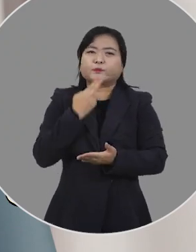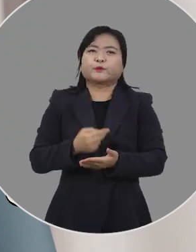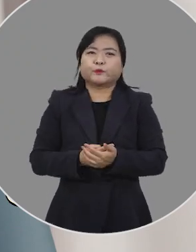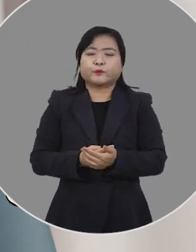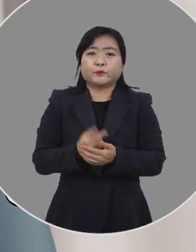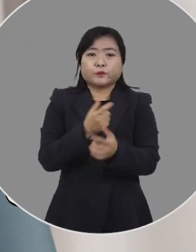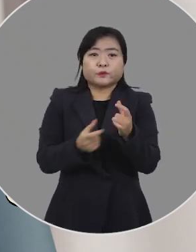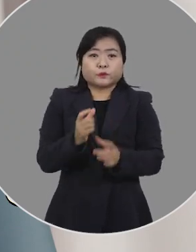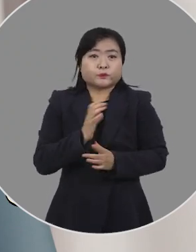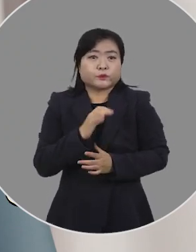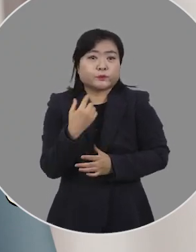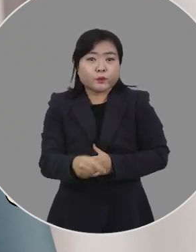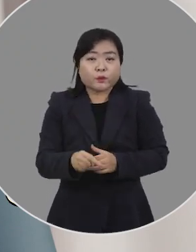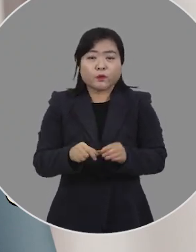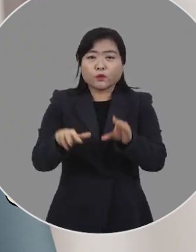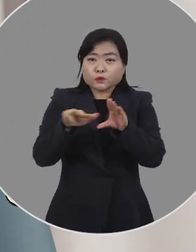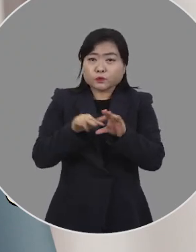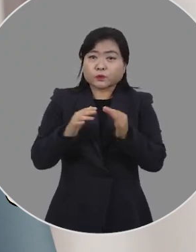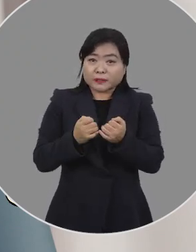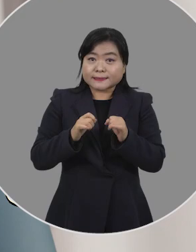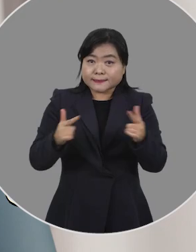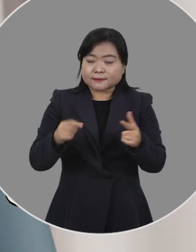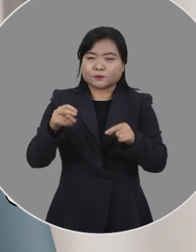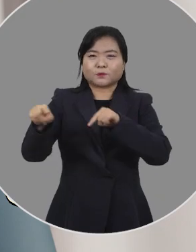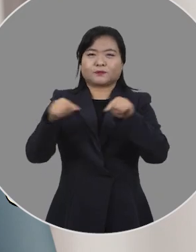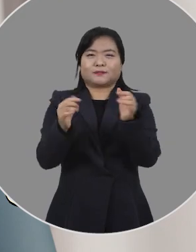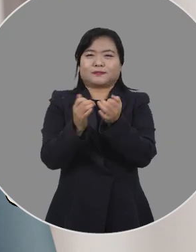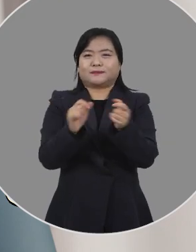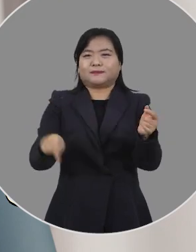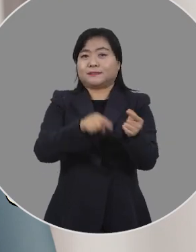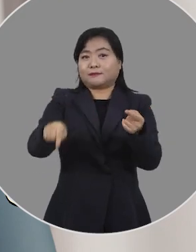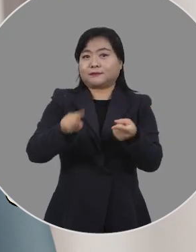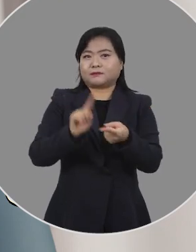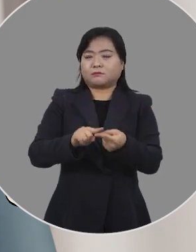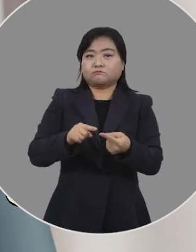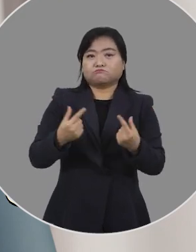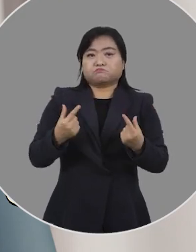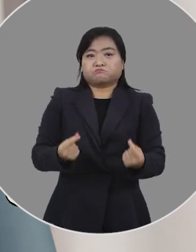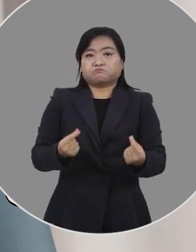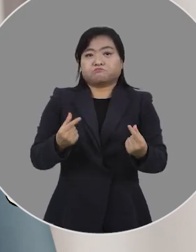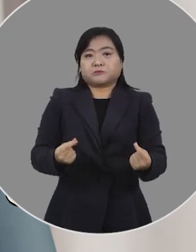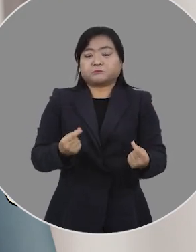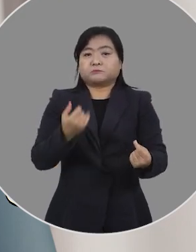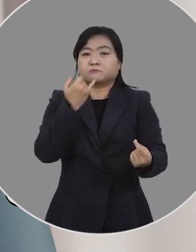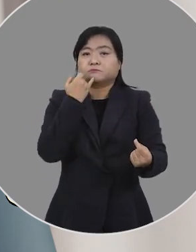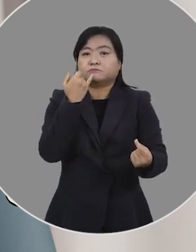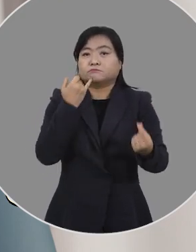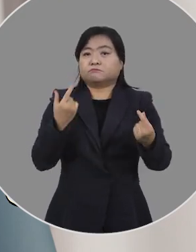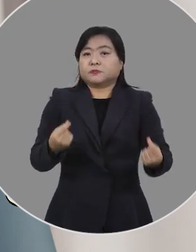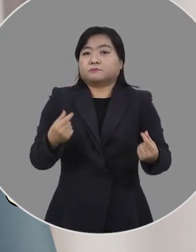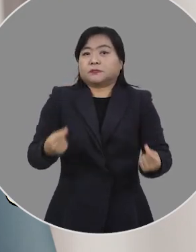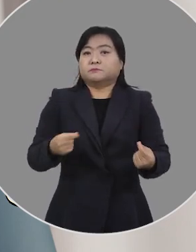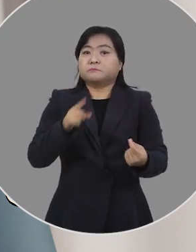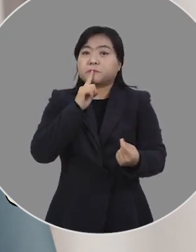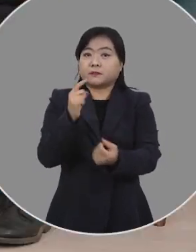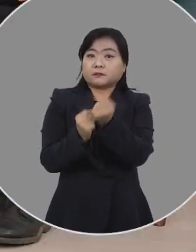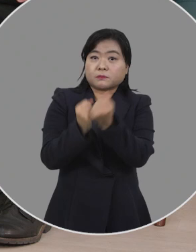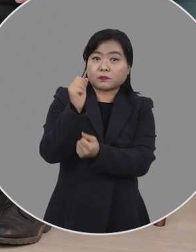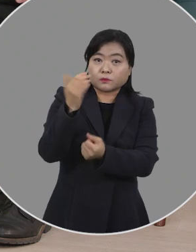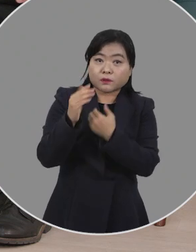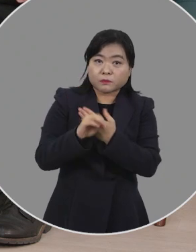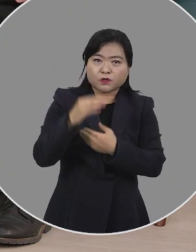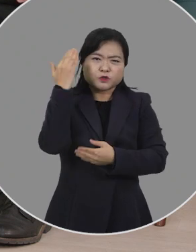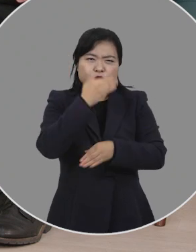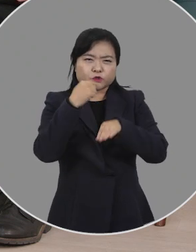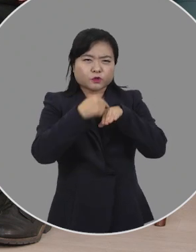더 무서운 것은 종교인들이라든지 정치가들이 이것을 정당화해 주는 그런 이야기들을 하게 된다면